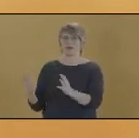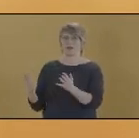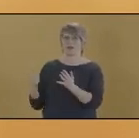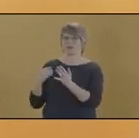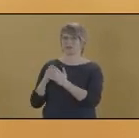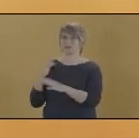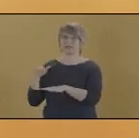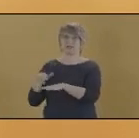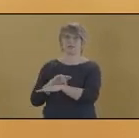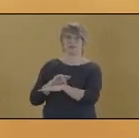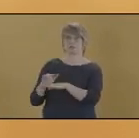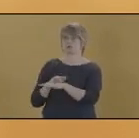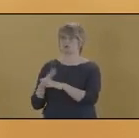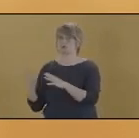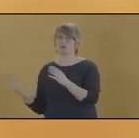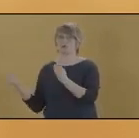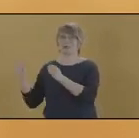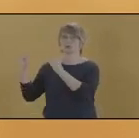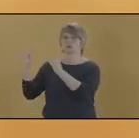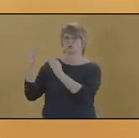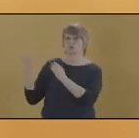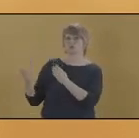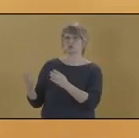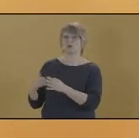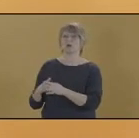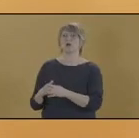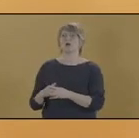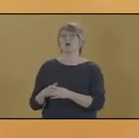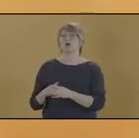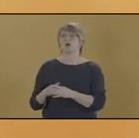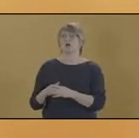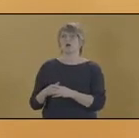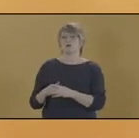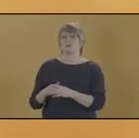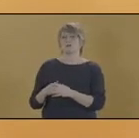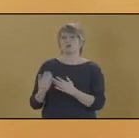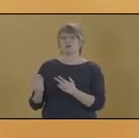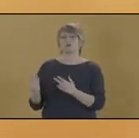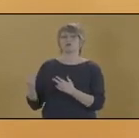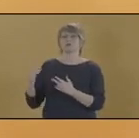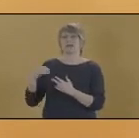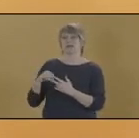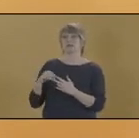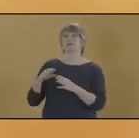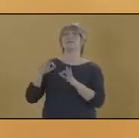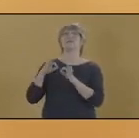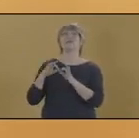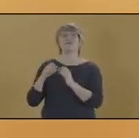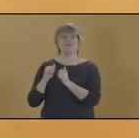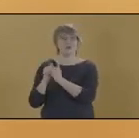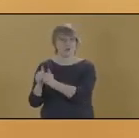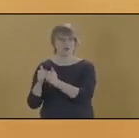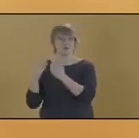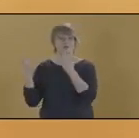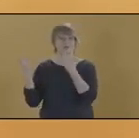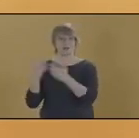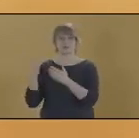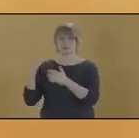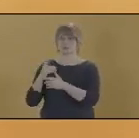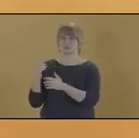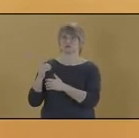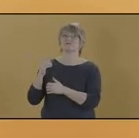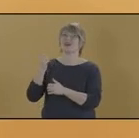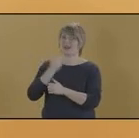auch Emotionalisierungen durchgeführt und das wiederum führt natürlich auch dann vielleicht auch wieder zu